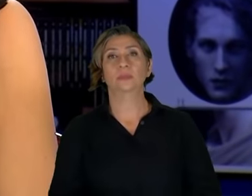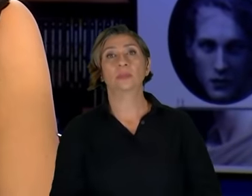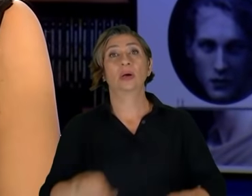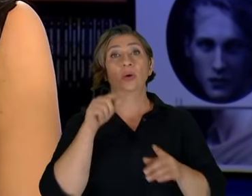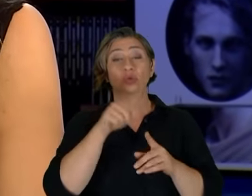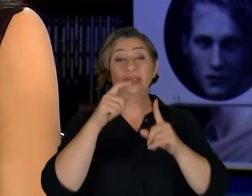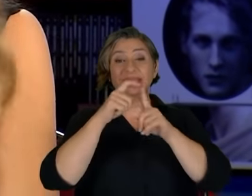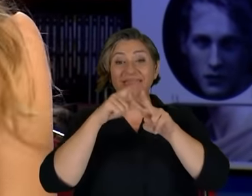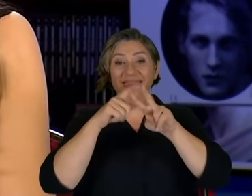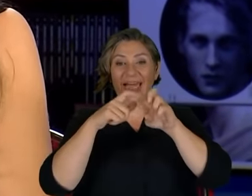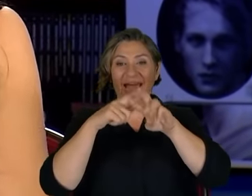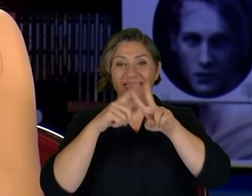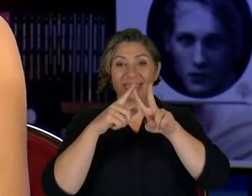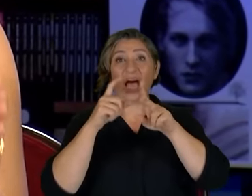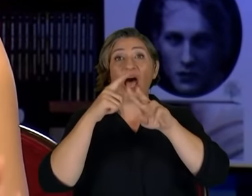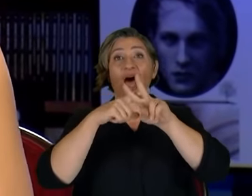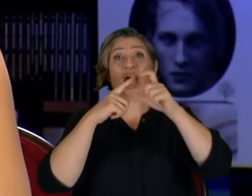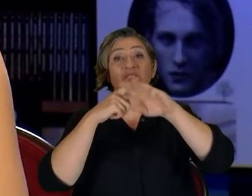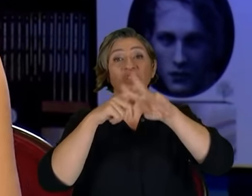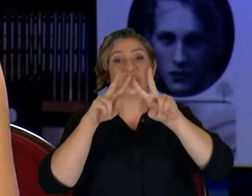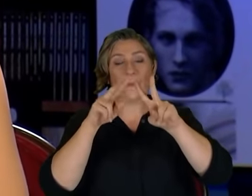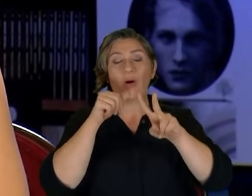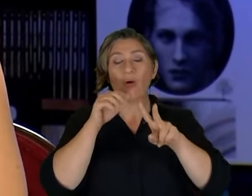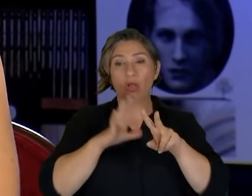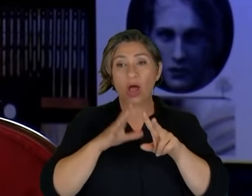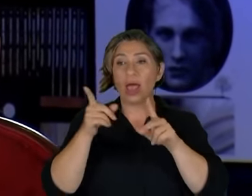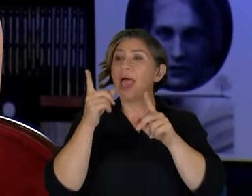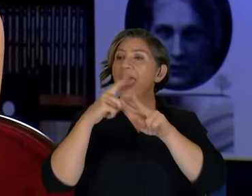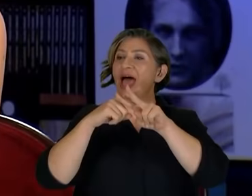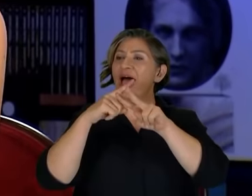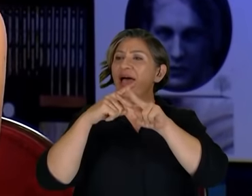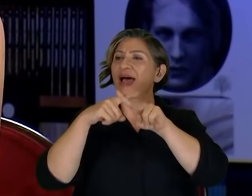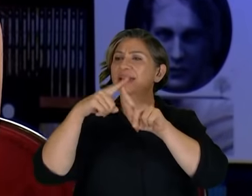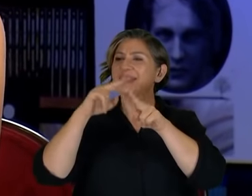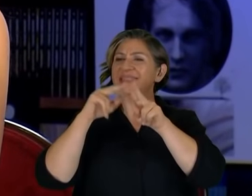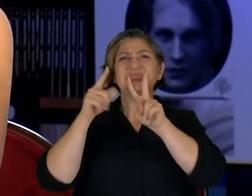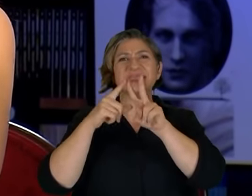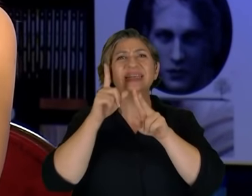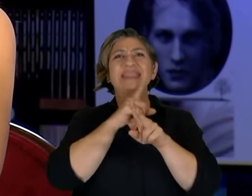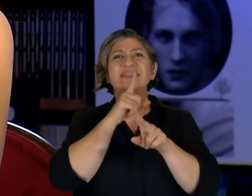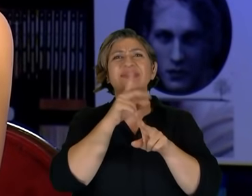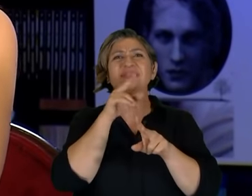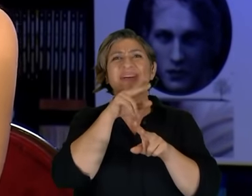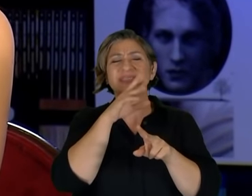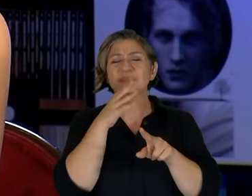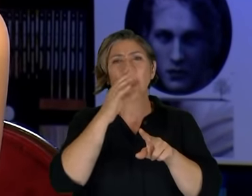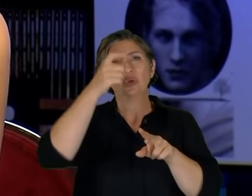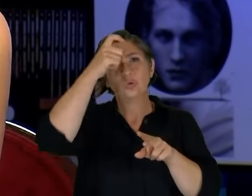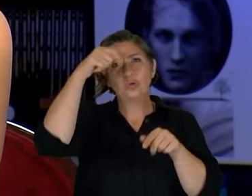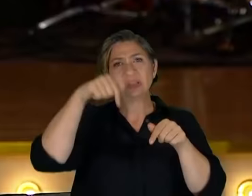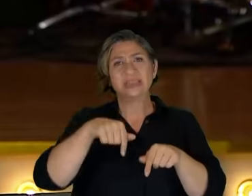Daron Acemoğlu ve evet. Atkinson'ın yazdıkları İngilizcesini, Fransızcasını bilmiyorum. Türkçe'de